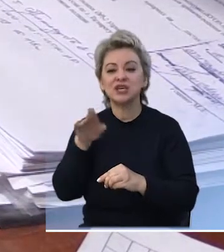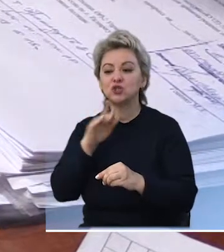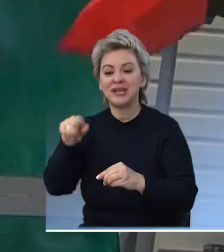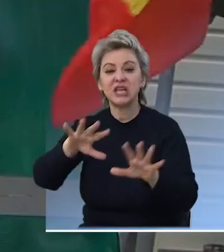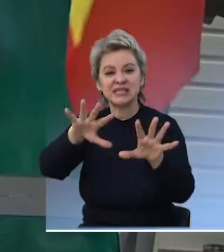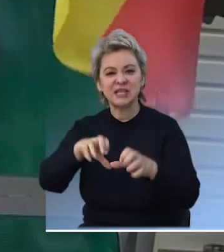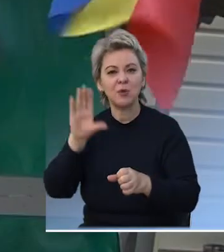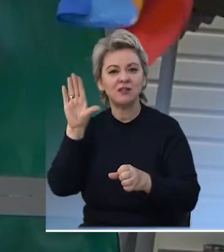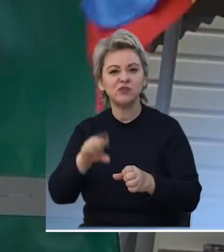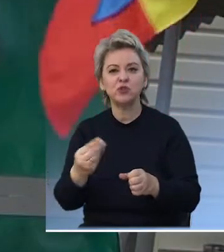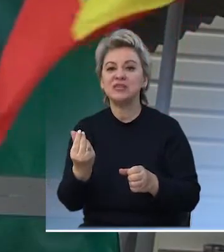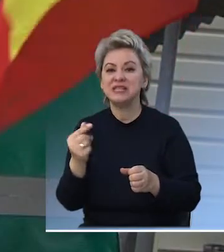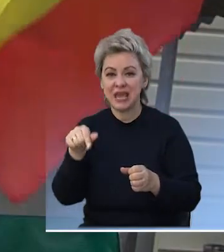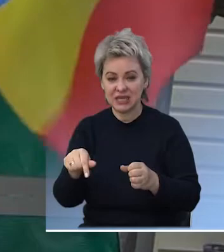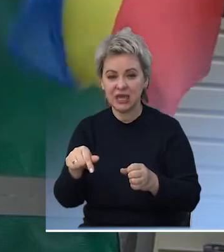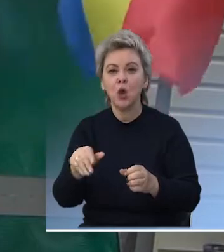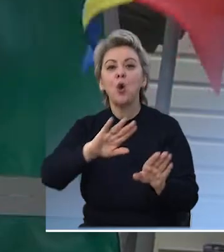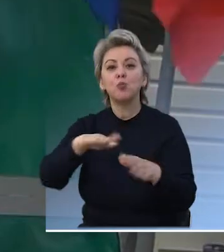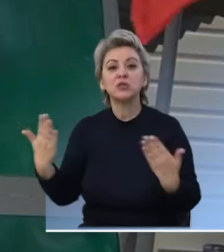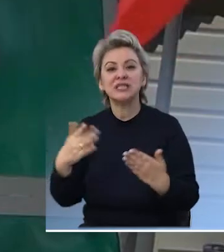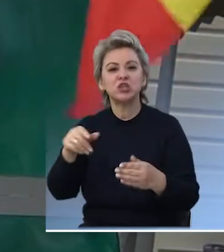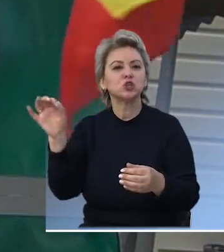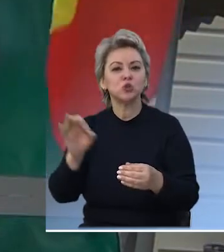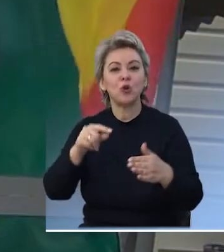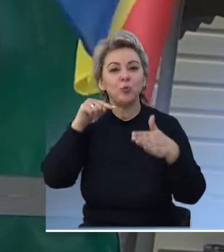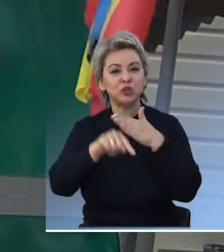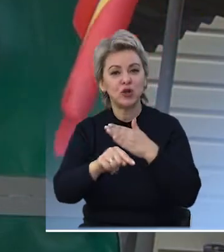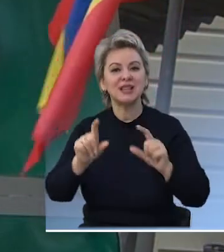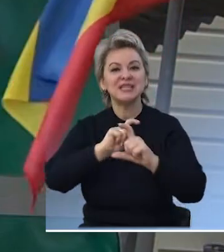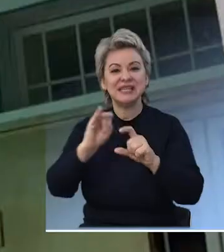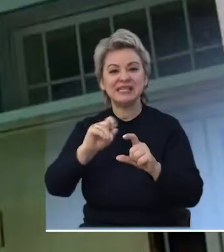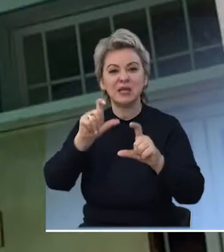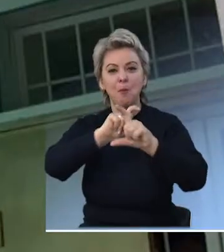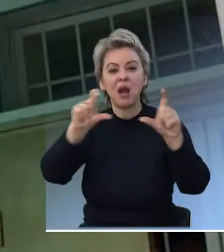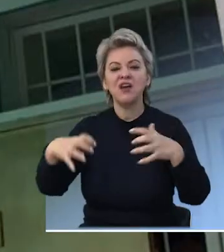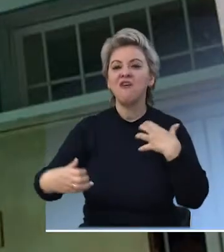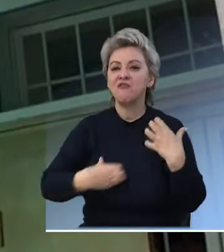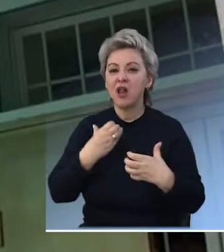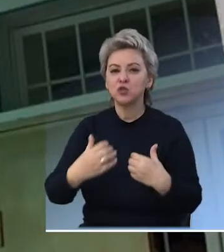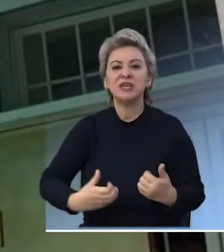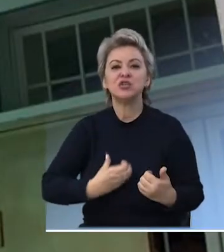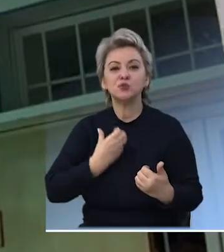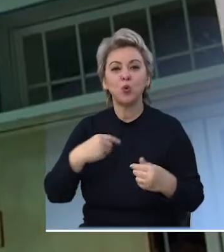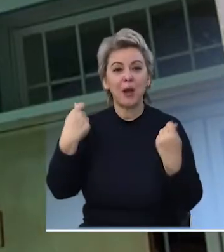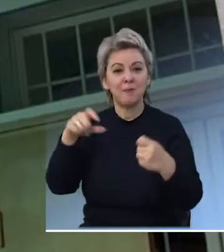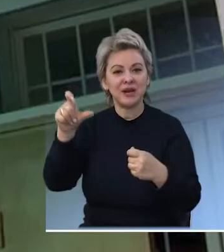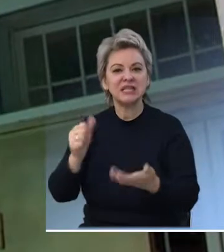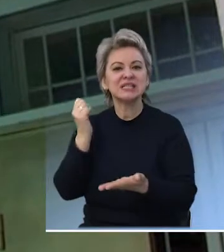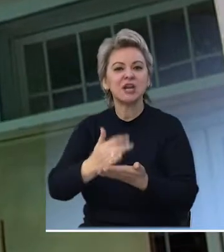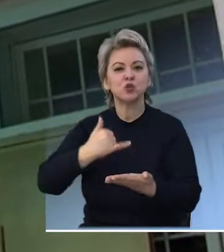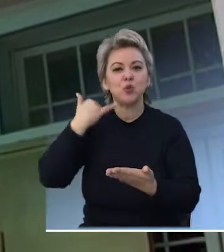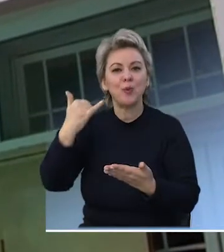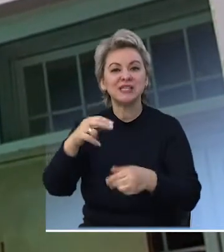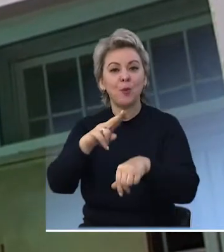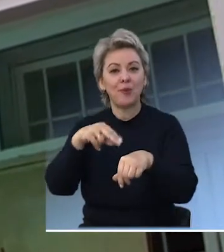физической расправой, забрал всю дневную выручку, после чего немедленно скрылся из магазина. Взволнованная и испуганная продавец